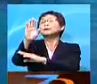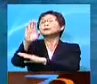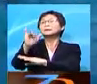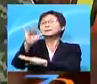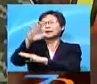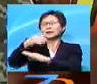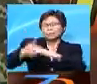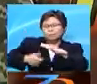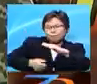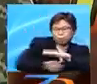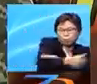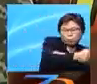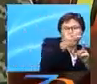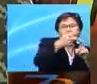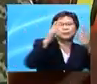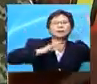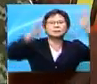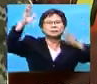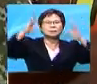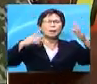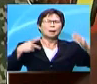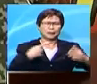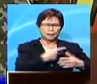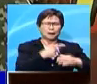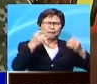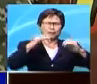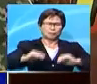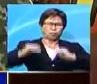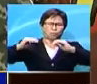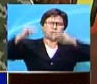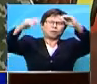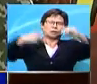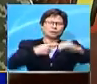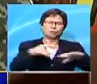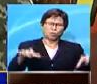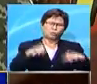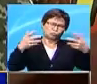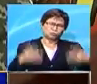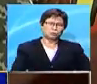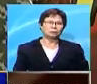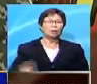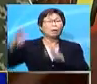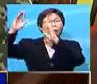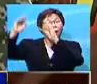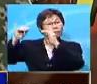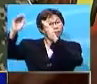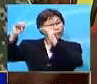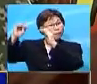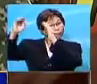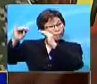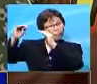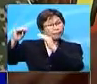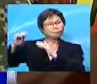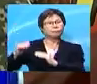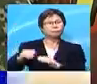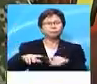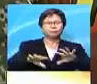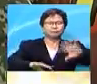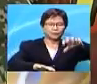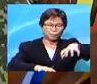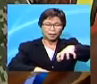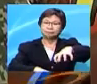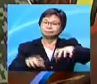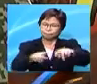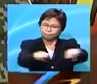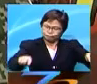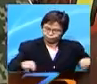ini banyak level yang kita lakukan dan dengan harapan bahawa kawasan-kawasan ini